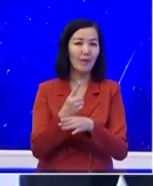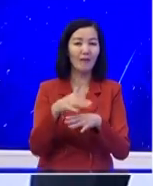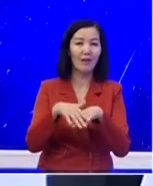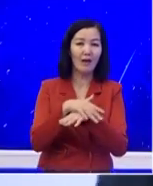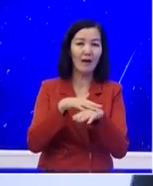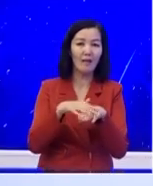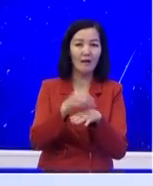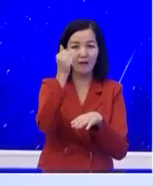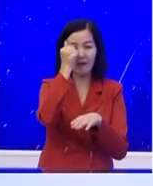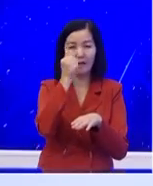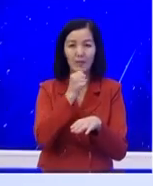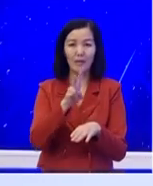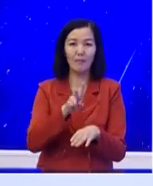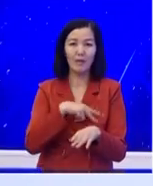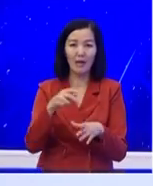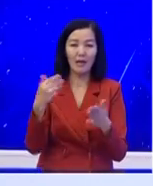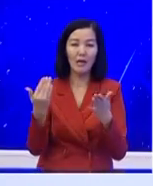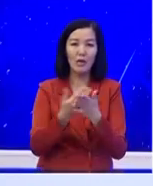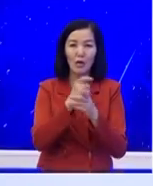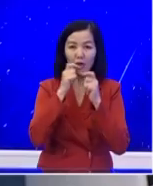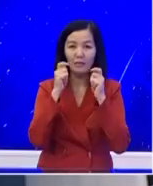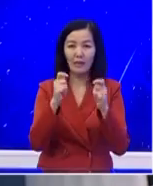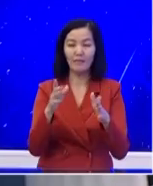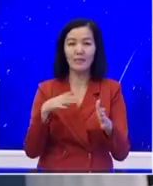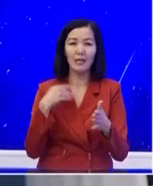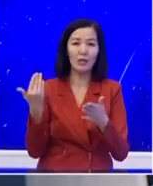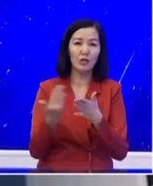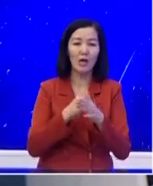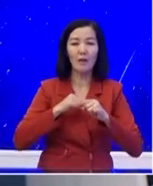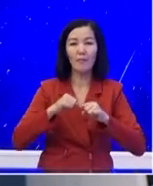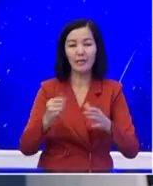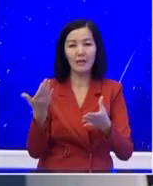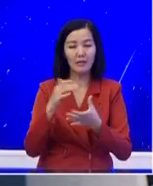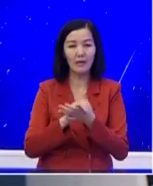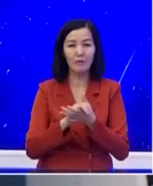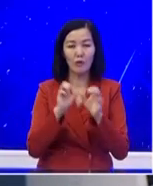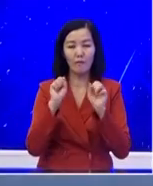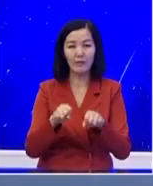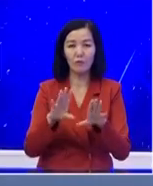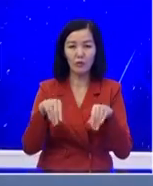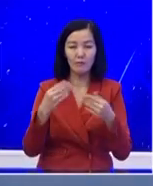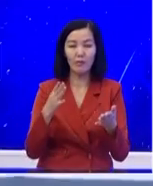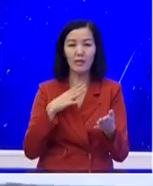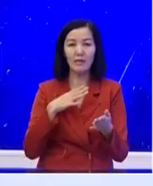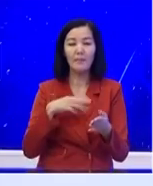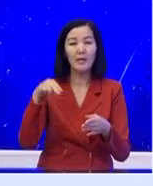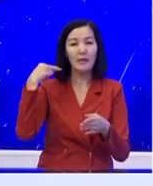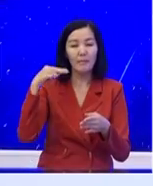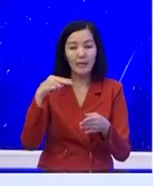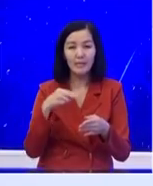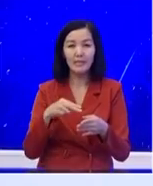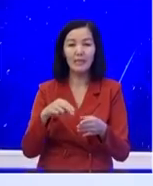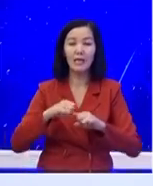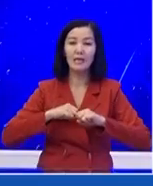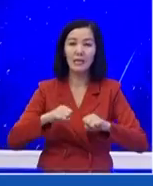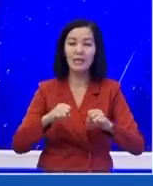алғысы медалі табысталды. Жаңа мемлекеттік марапат жаңа батырларды тануға мүмкіндік бермек. Мұнымен қоса президент олардың